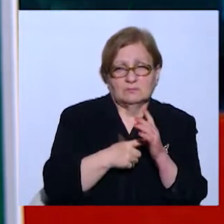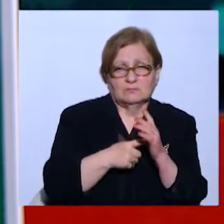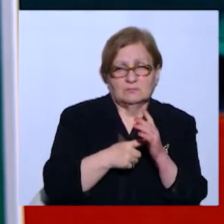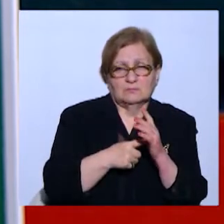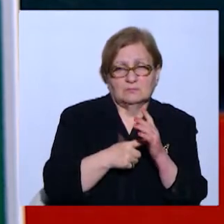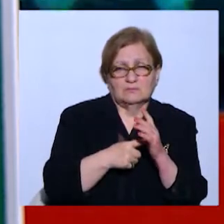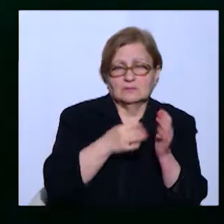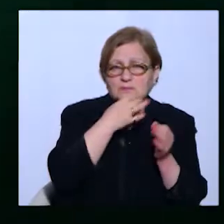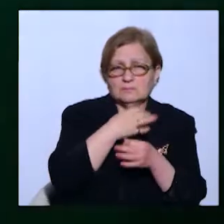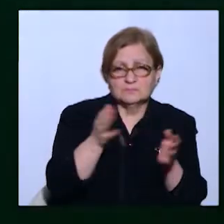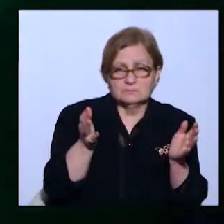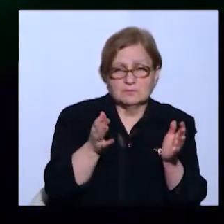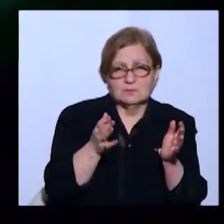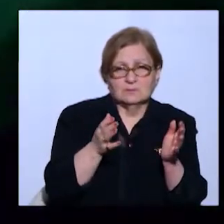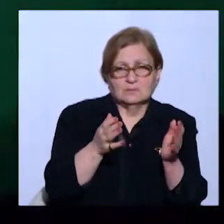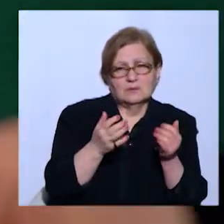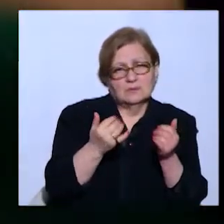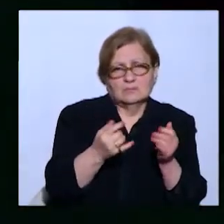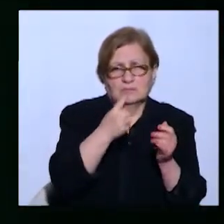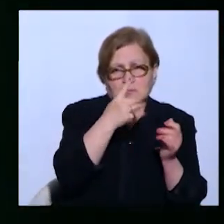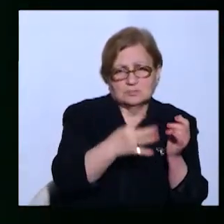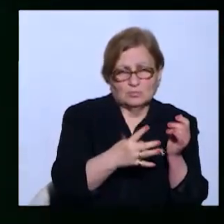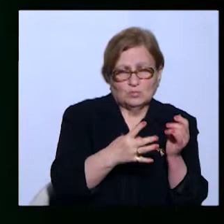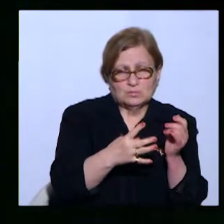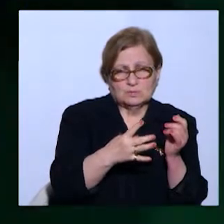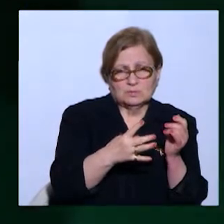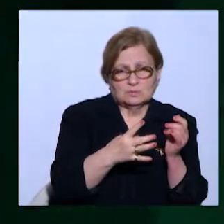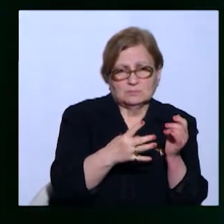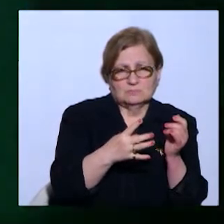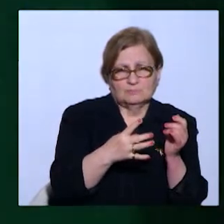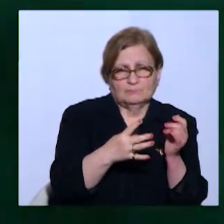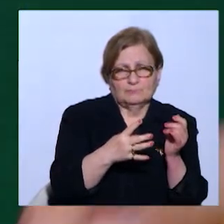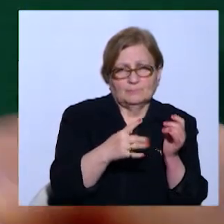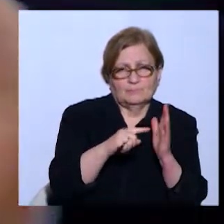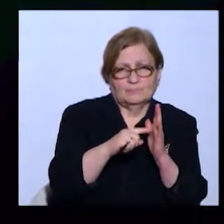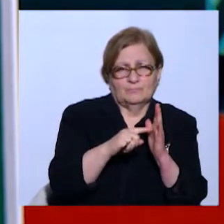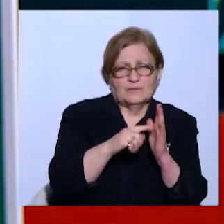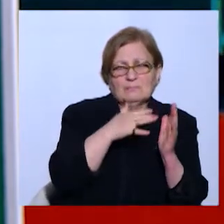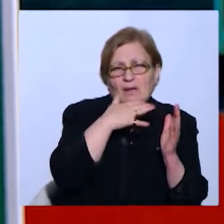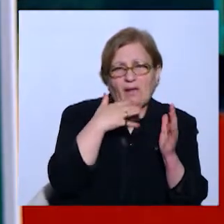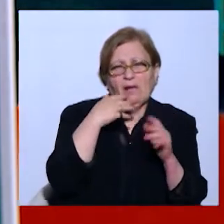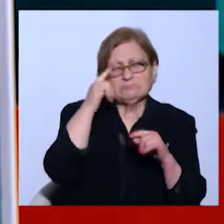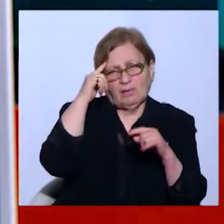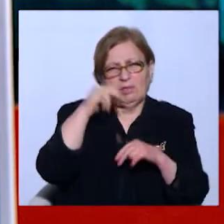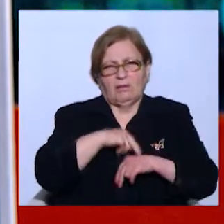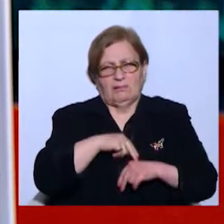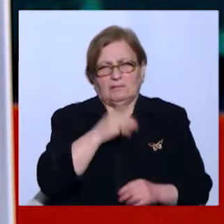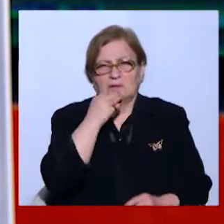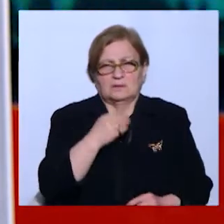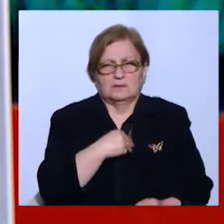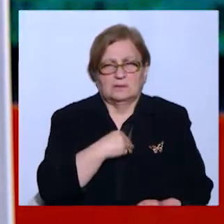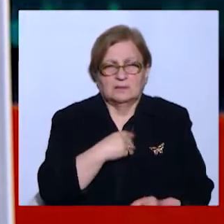ერთმანეთ ესე ნებისმიერ რიცხვზე, ხო? მოდი ერთი მეოთხედი გავამრავლოთ. რა თუნდა ბევრი ფიქრი, გავამრავლოთ ამის